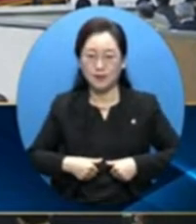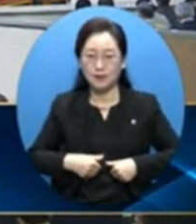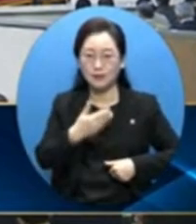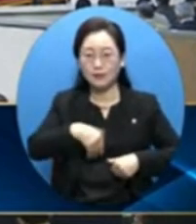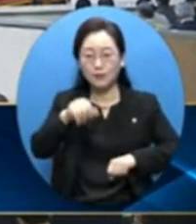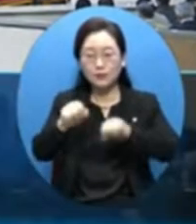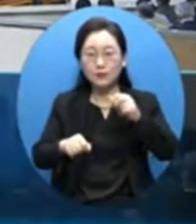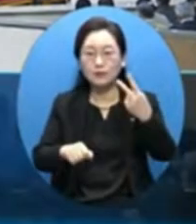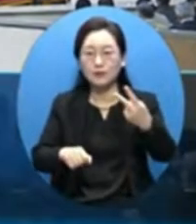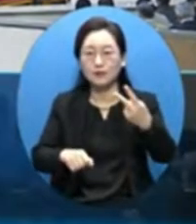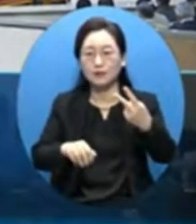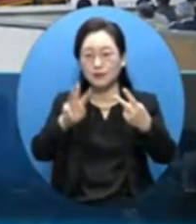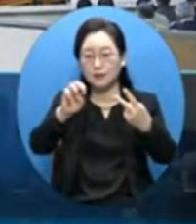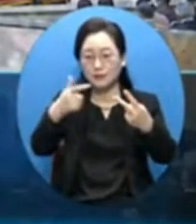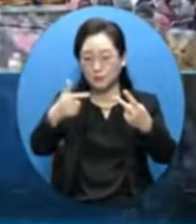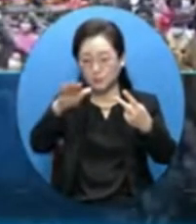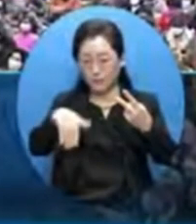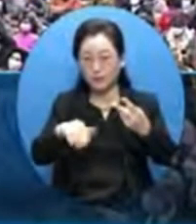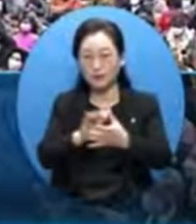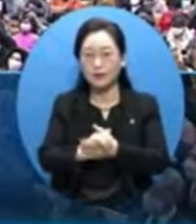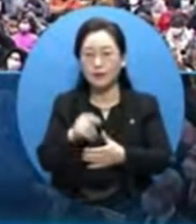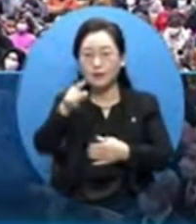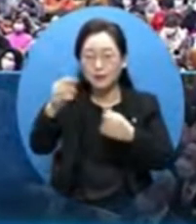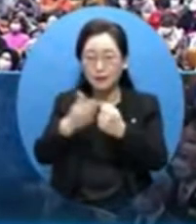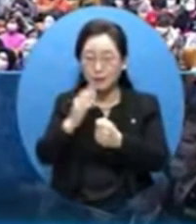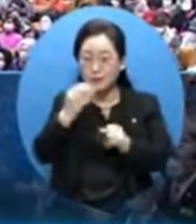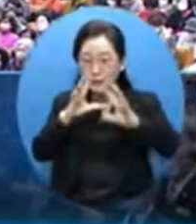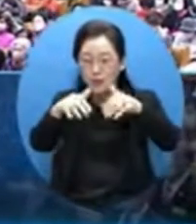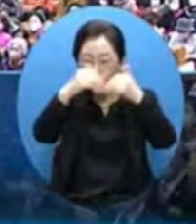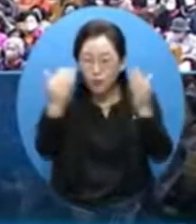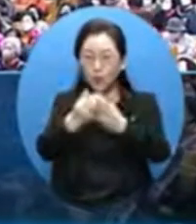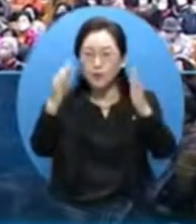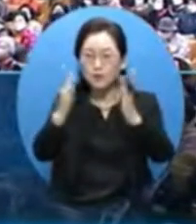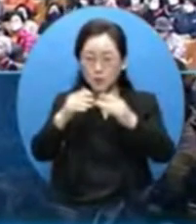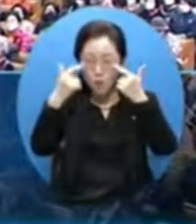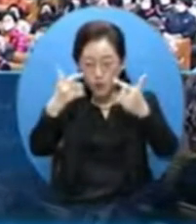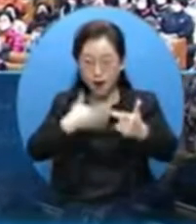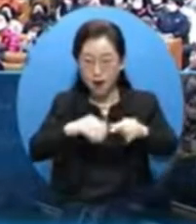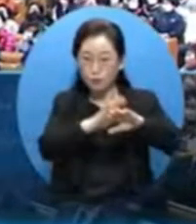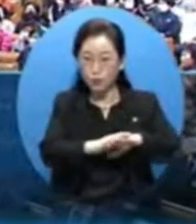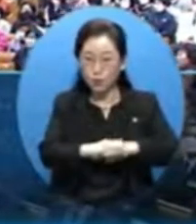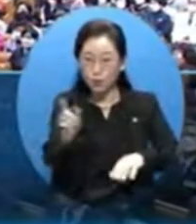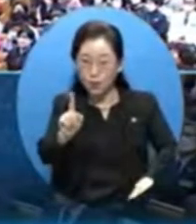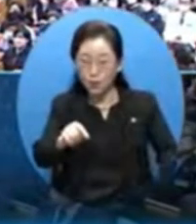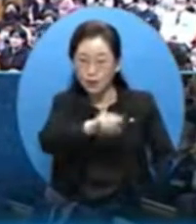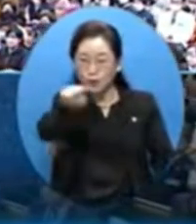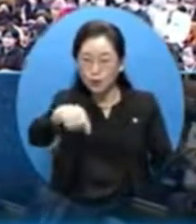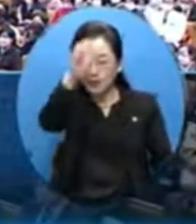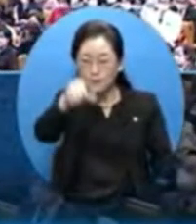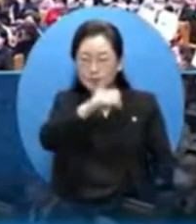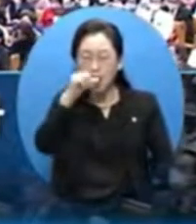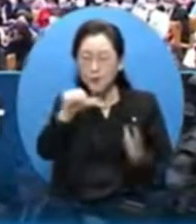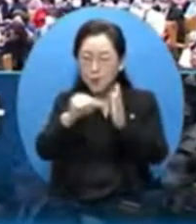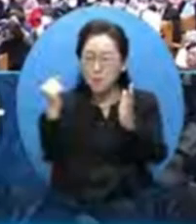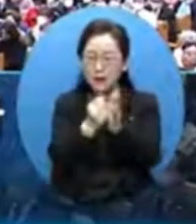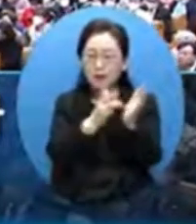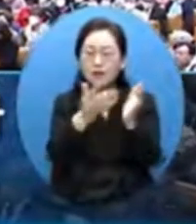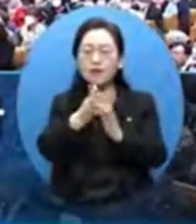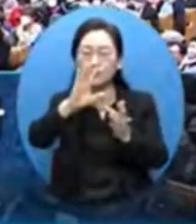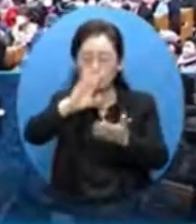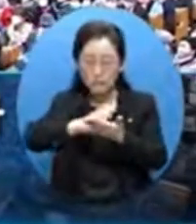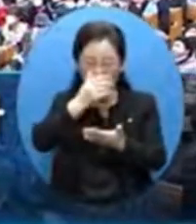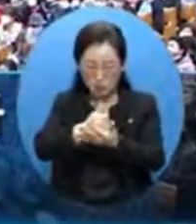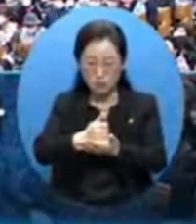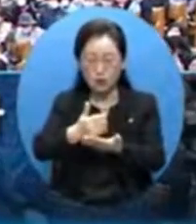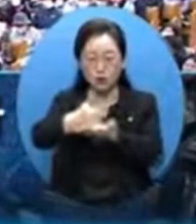2장 36절 37절을 말씀합니다. 그런즉 이스라엘 온 집은 확실히 알지니 너희가 십자가에 못 박은 이 예수를 하나님이 주와